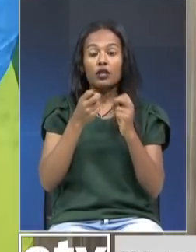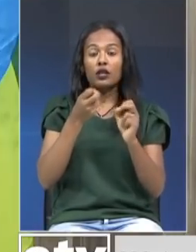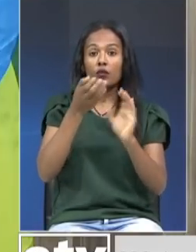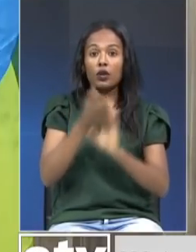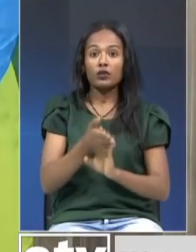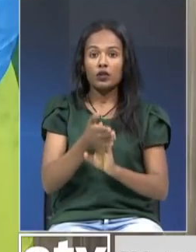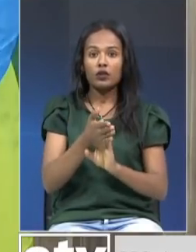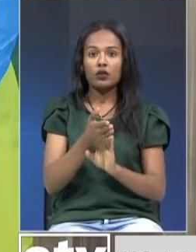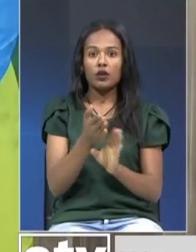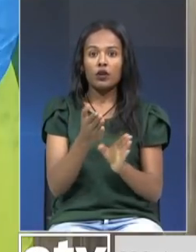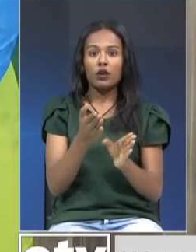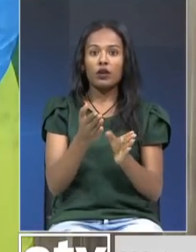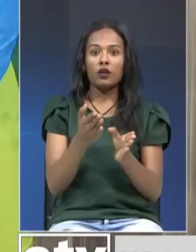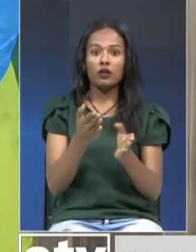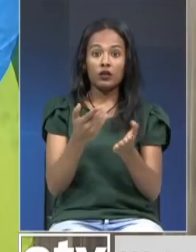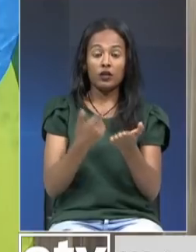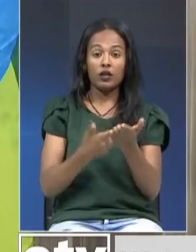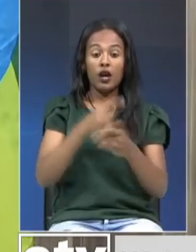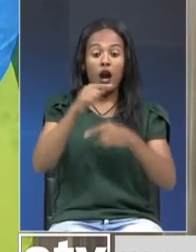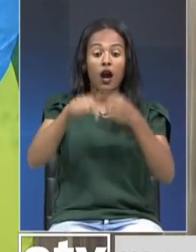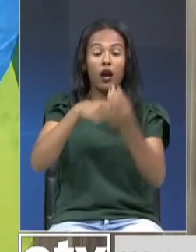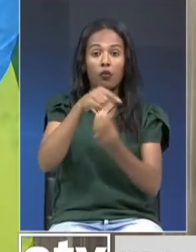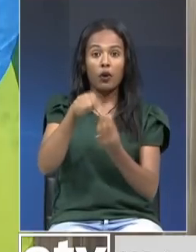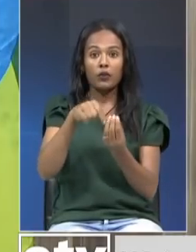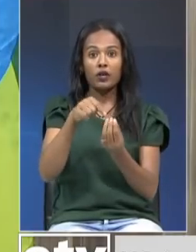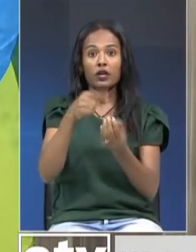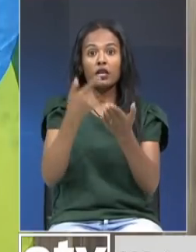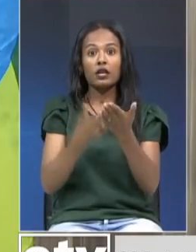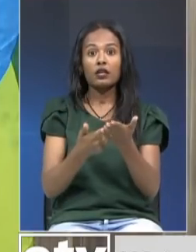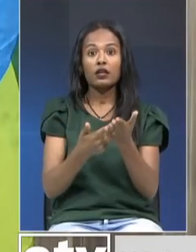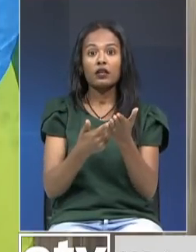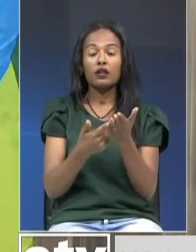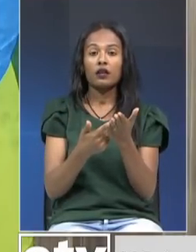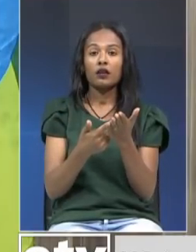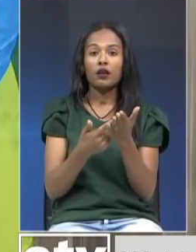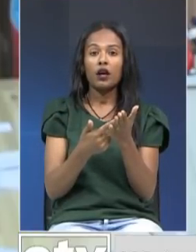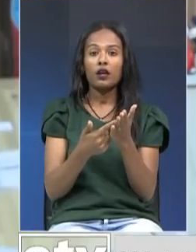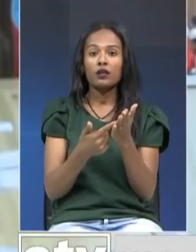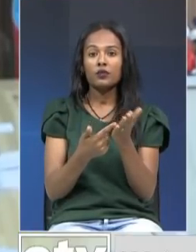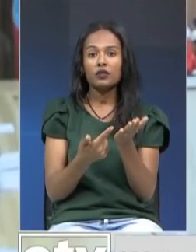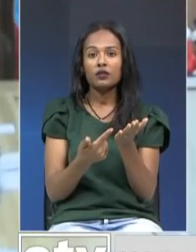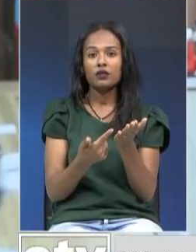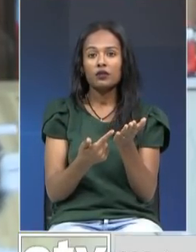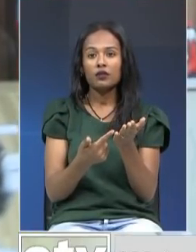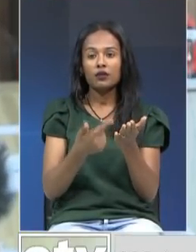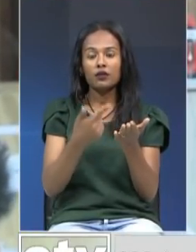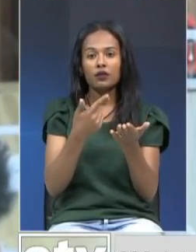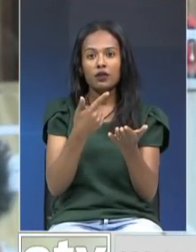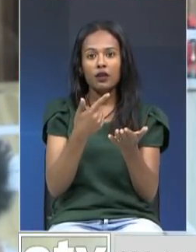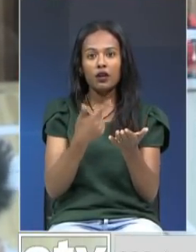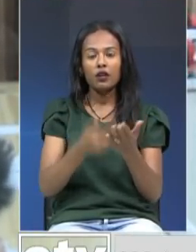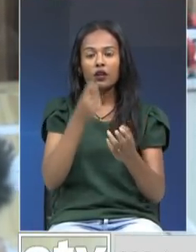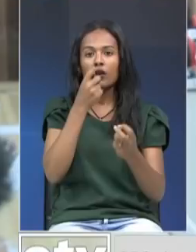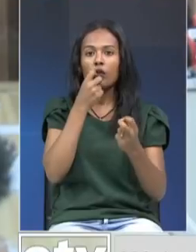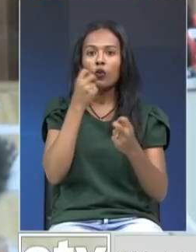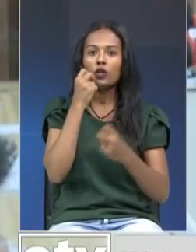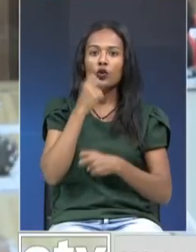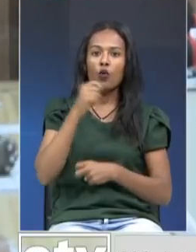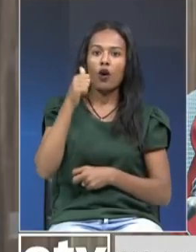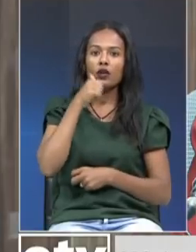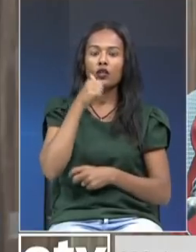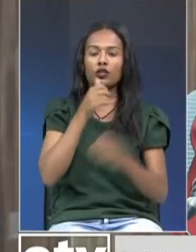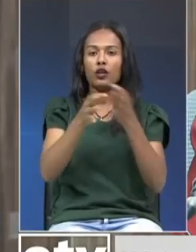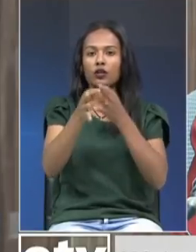አስፈላጊው ክትትል በየመጡበት አካባቢ ይደረጋል። ይህን ተላልፎ ከተገኙ ግን ተጠያቂ እንደሚሆኑም ወይዘሮ አዳነች